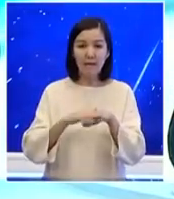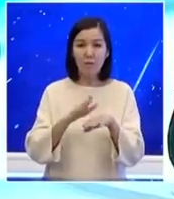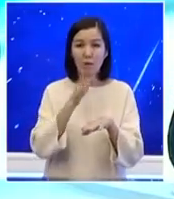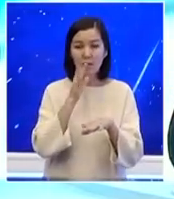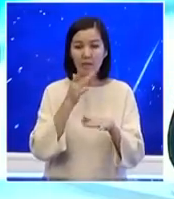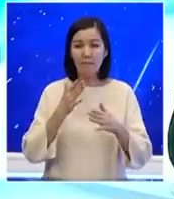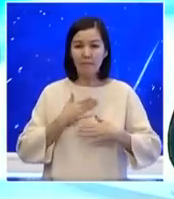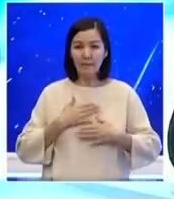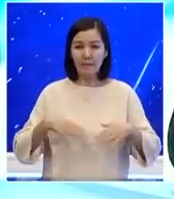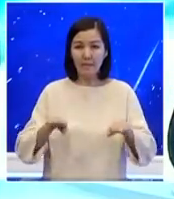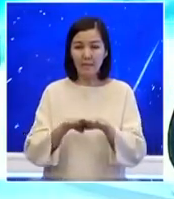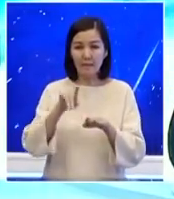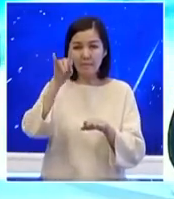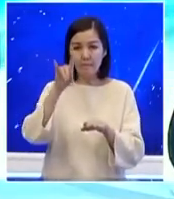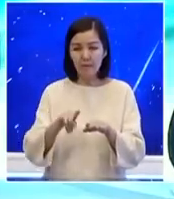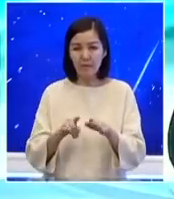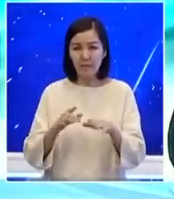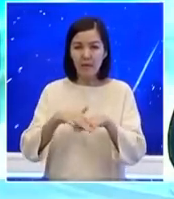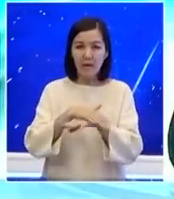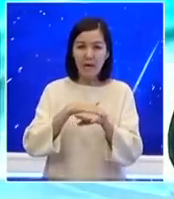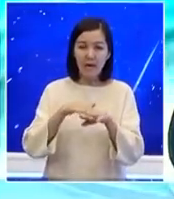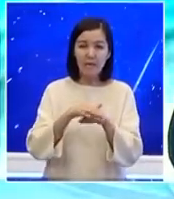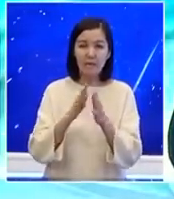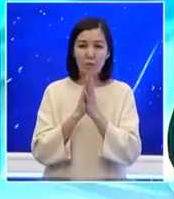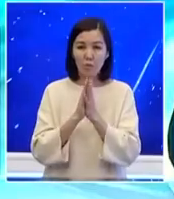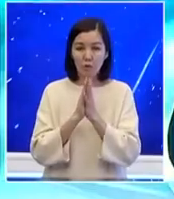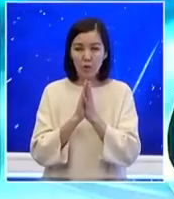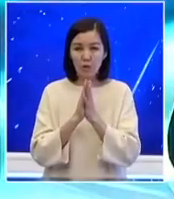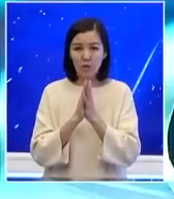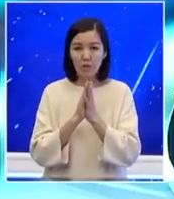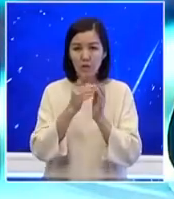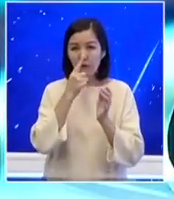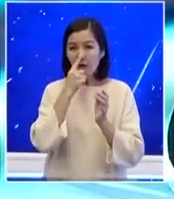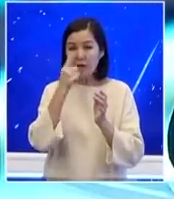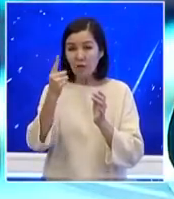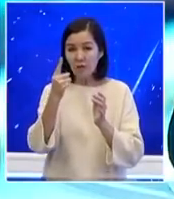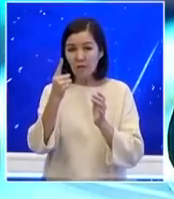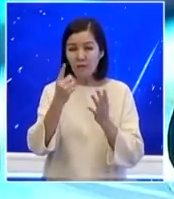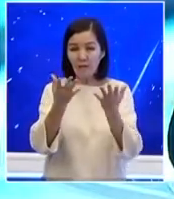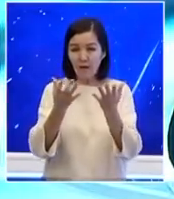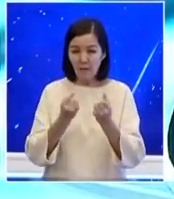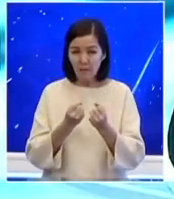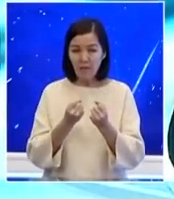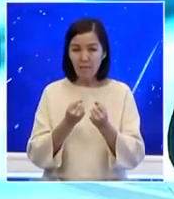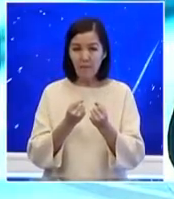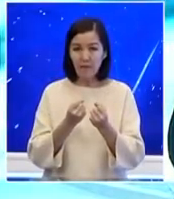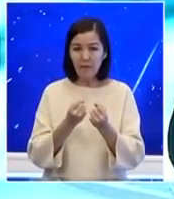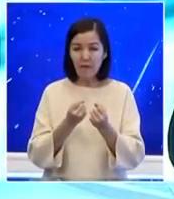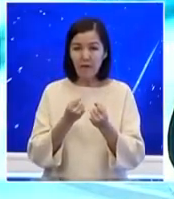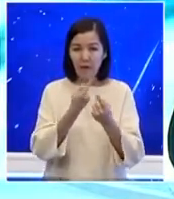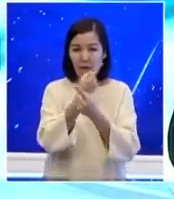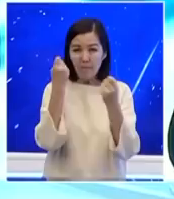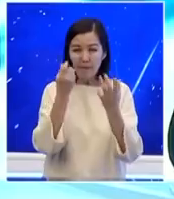секілді бір терезеден халықтың өтінішін қашықтан удаленно қабылдап, олардың мәліметтерін